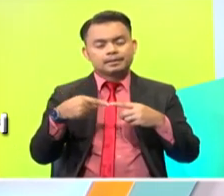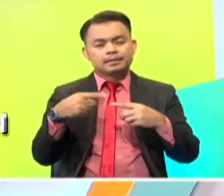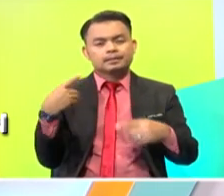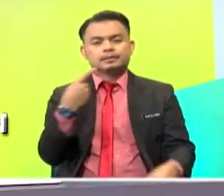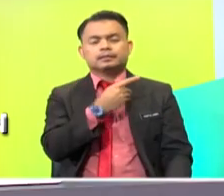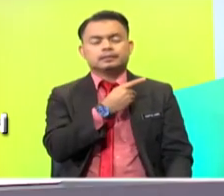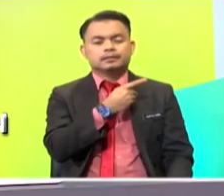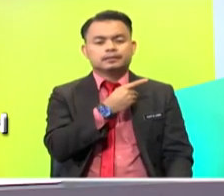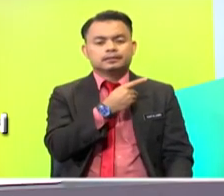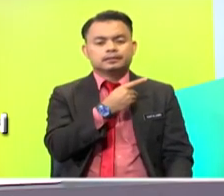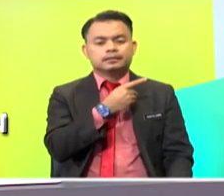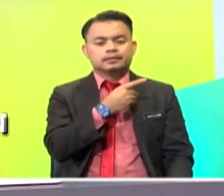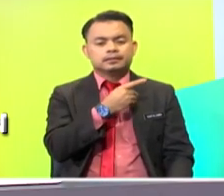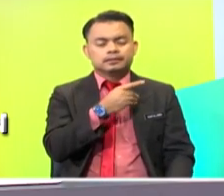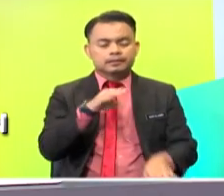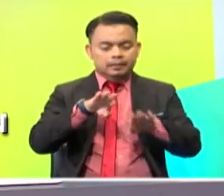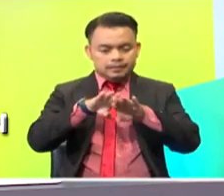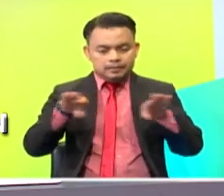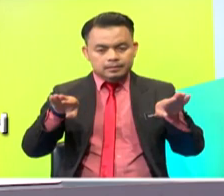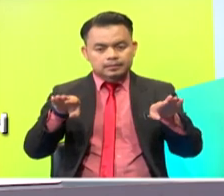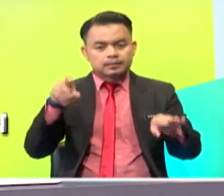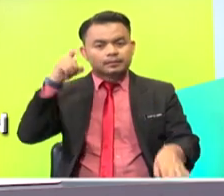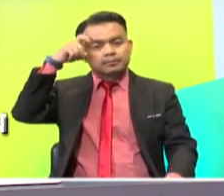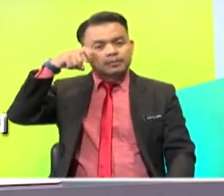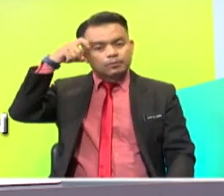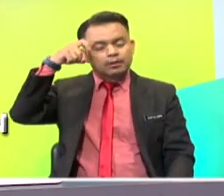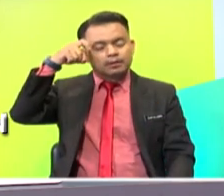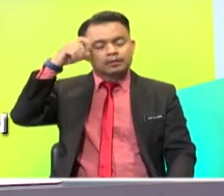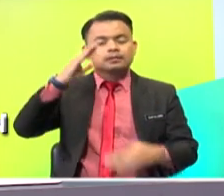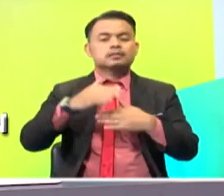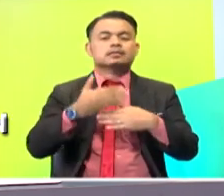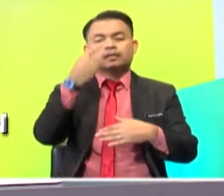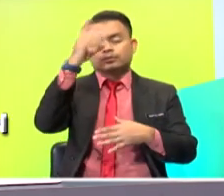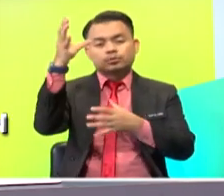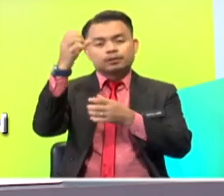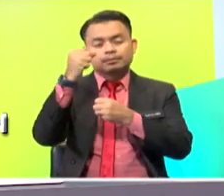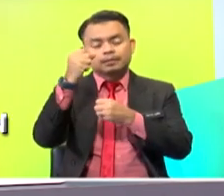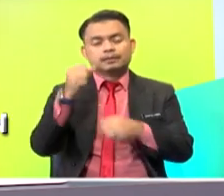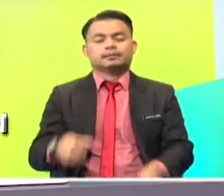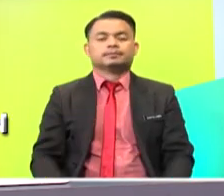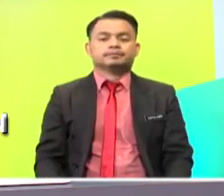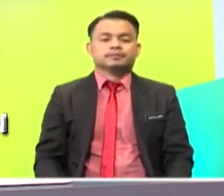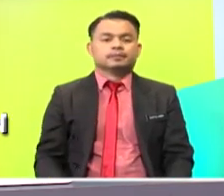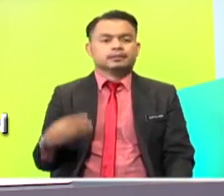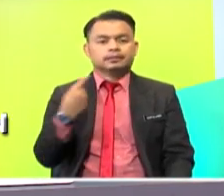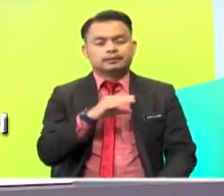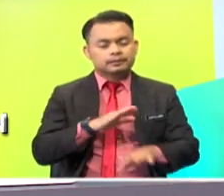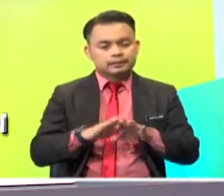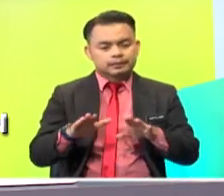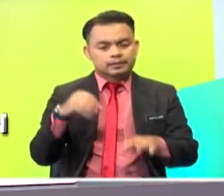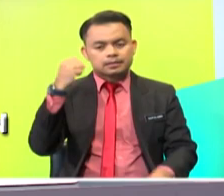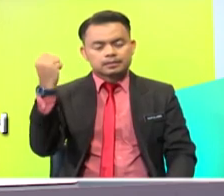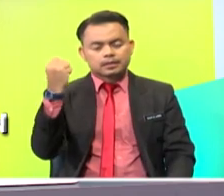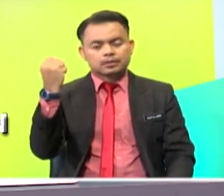make kita senang Nambe cetak seperti kita menggunakan besar dengan bawang putih betul-betul kadang-kadang kita enggak pakai